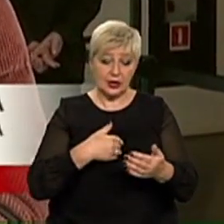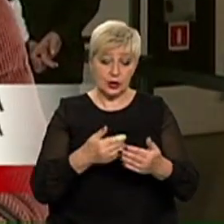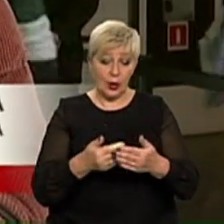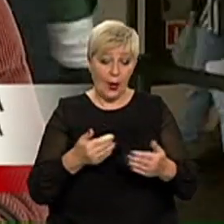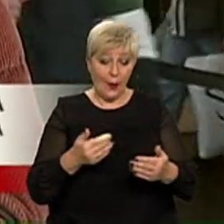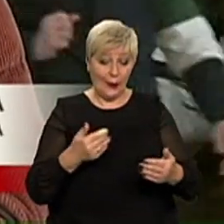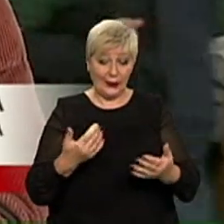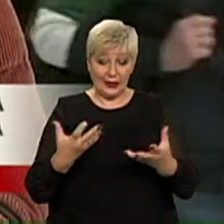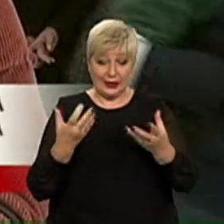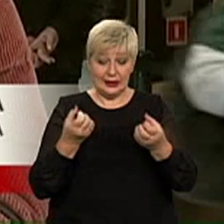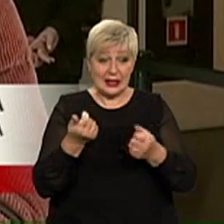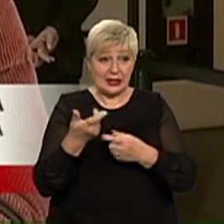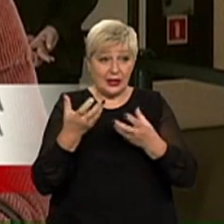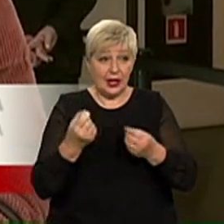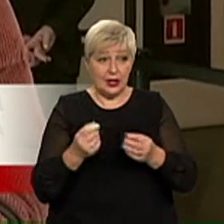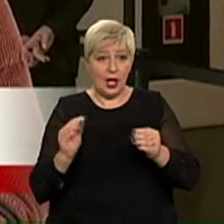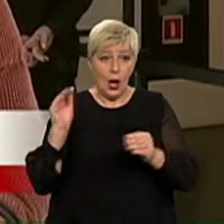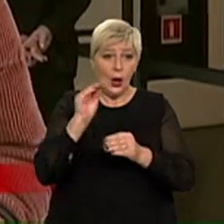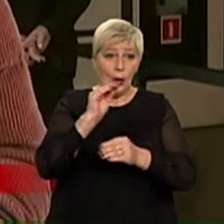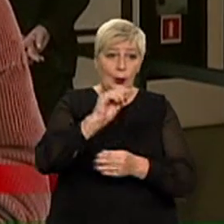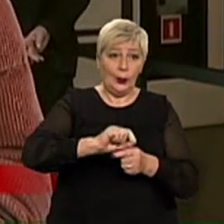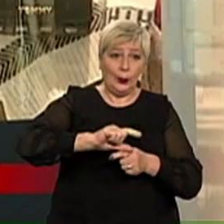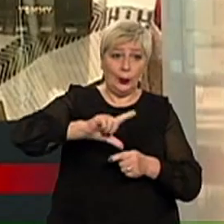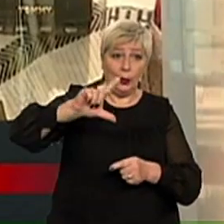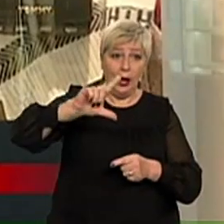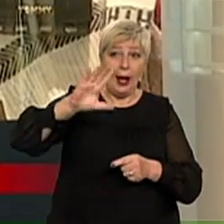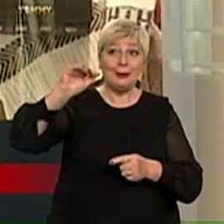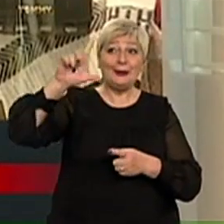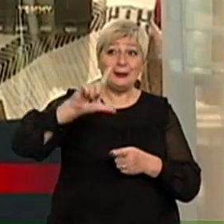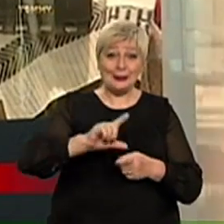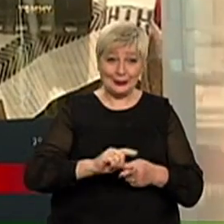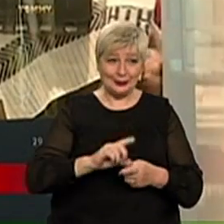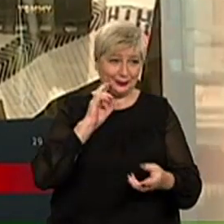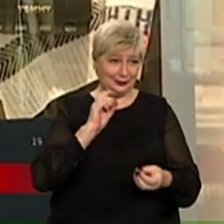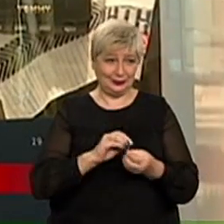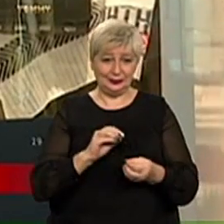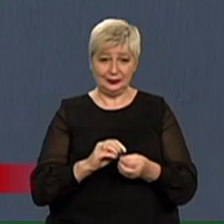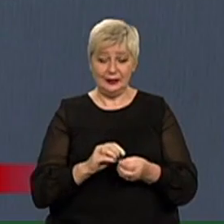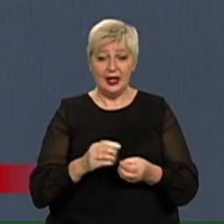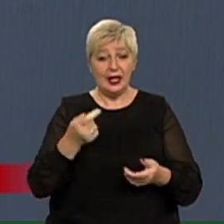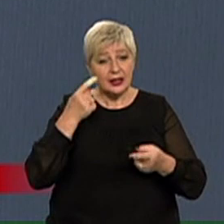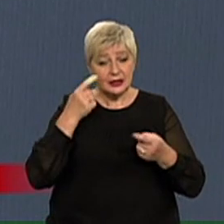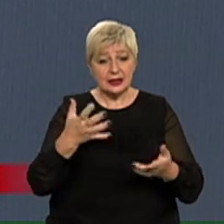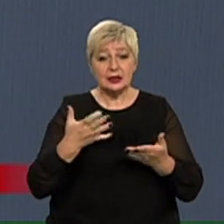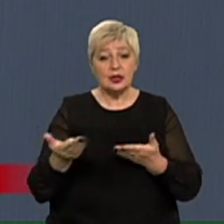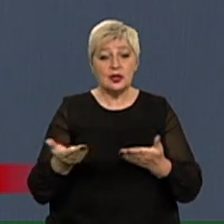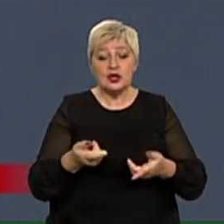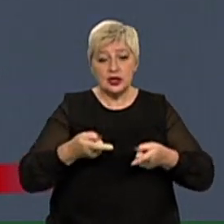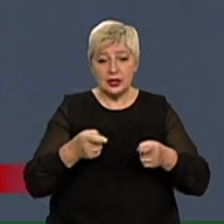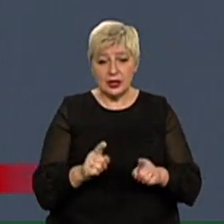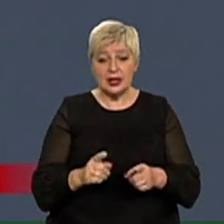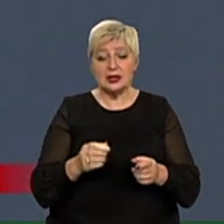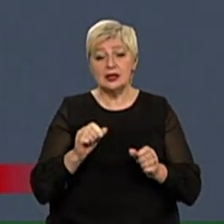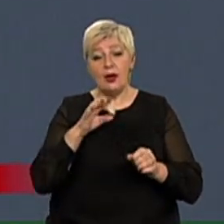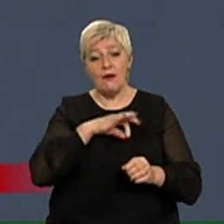на 20%, а потім знижаються приблизно на таку ж саму стоїмості. Для того, аби з'ясувати, чи дійсно у «Чорну п'ятницю» можна